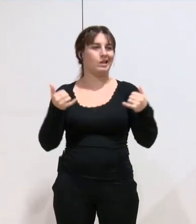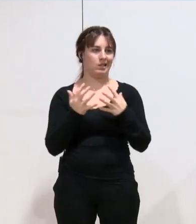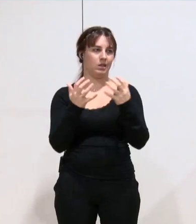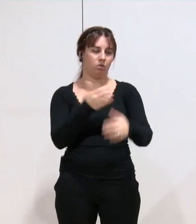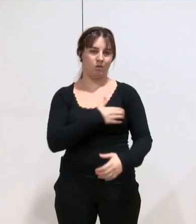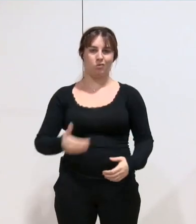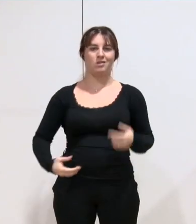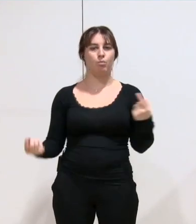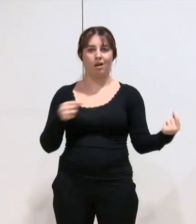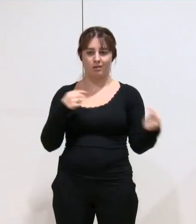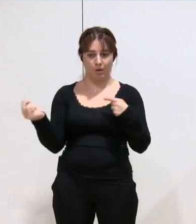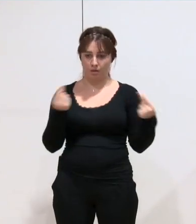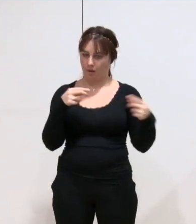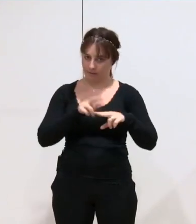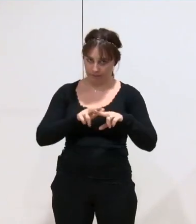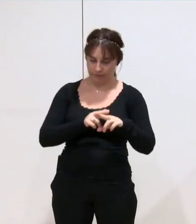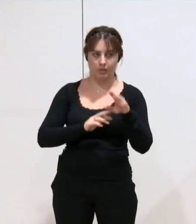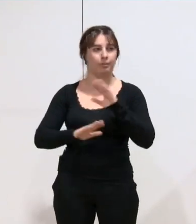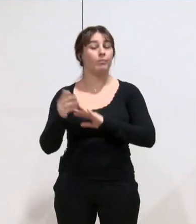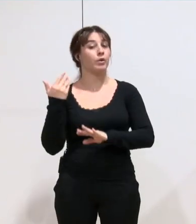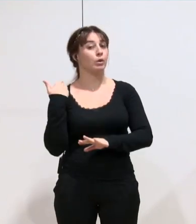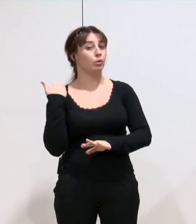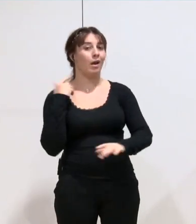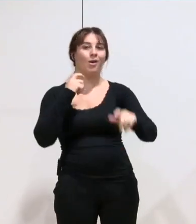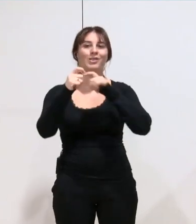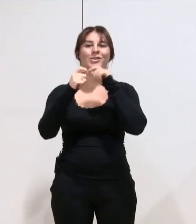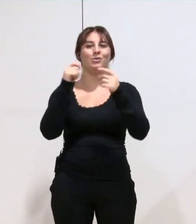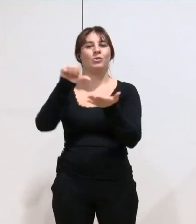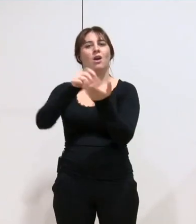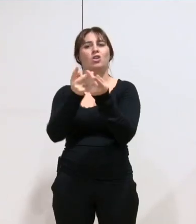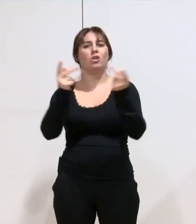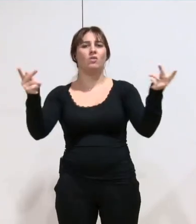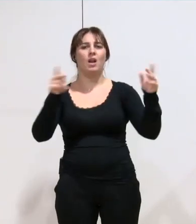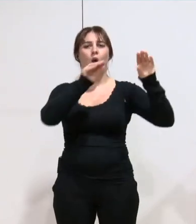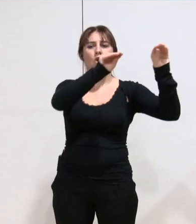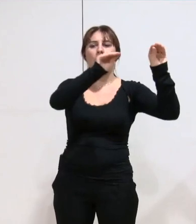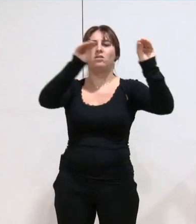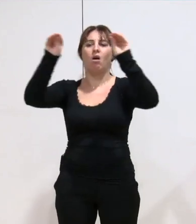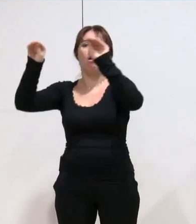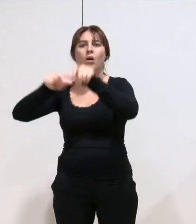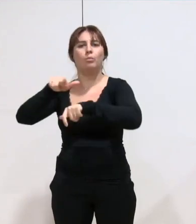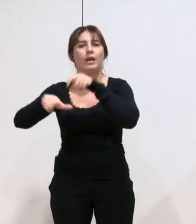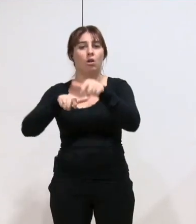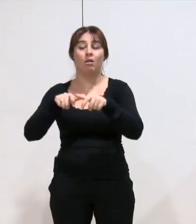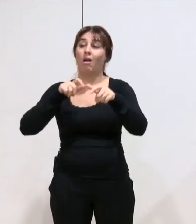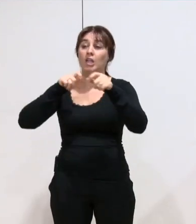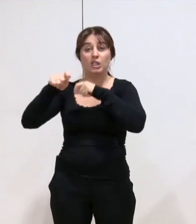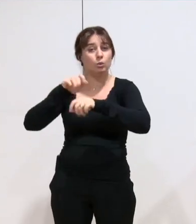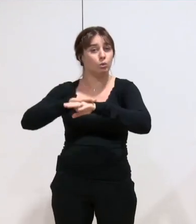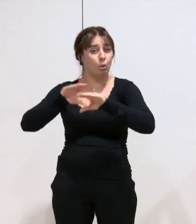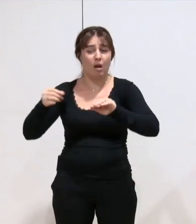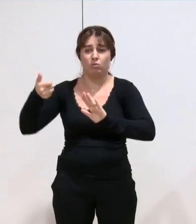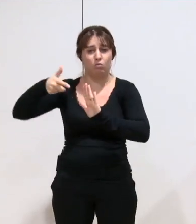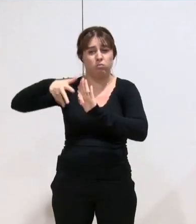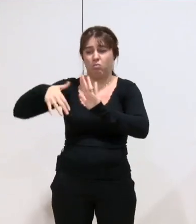municipal. Mais nous avons parlé tout à l'heure des commerçants du centre-ville qui découvrent, alors que l'on discute avec eux depuis des